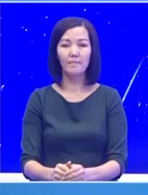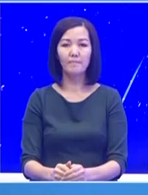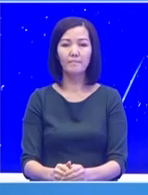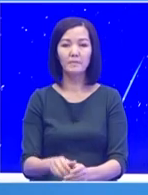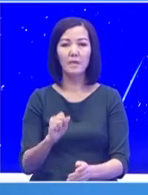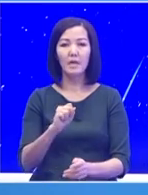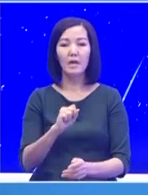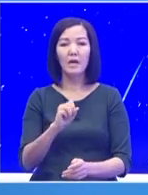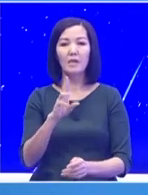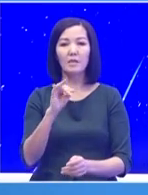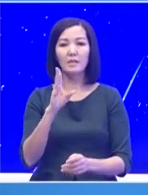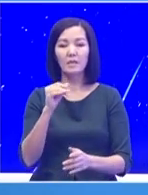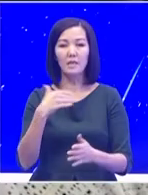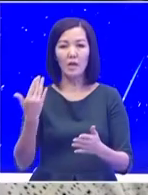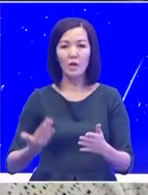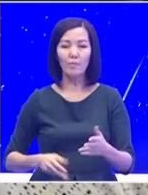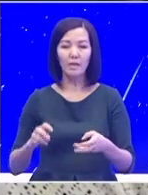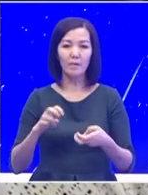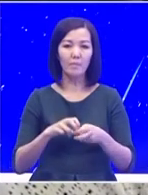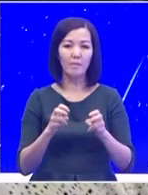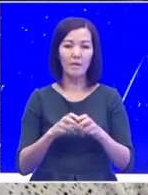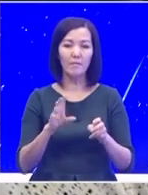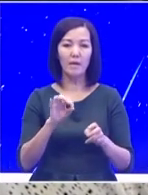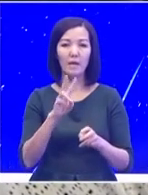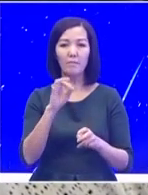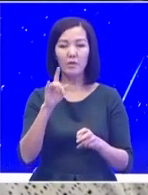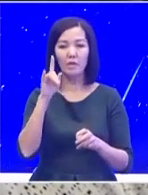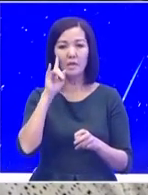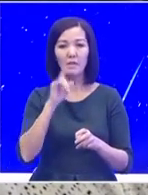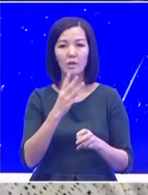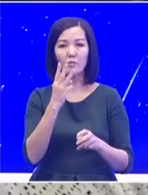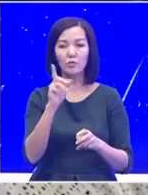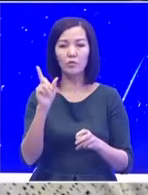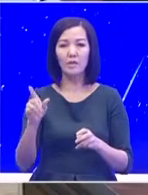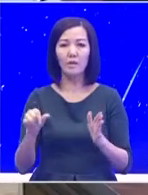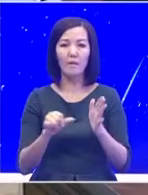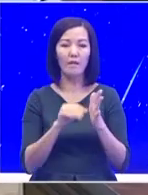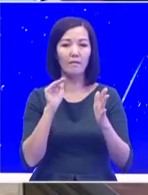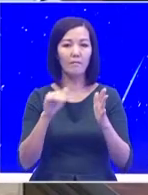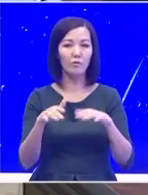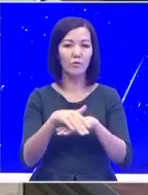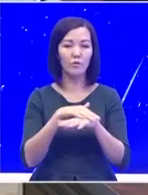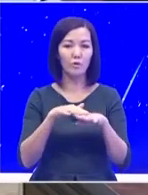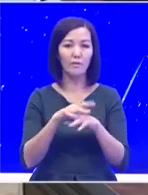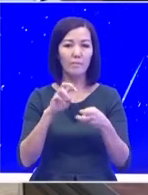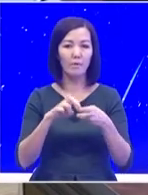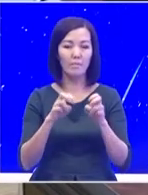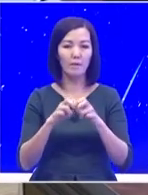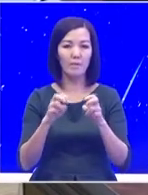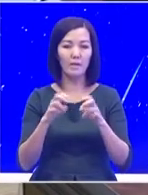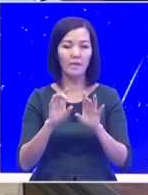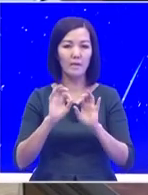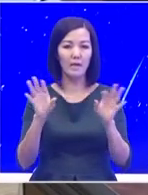Ашсайлықтарды әлеуметтік мәселе қатты алаңдатады. Еңбекші Қазақ ауданынан келген үш азамат 6000 тұрғыны бар ауылдың бірнеше мәселесін алып